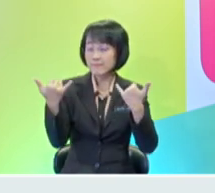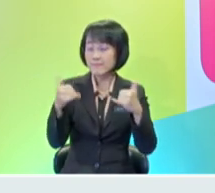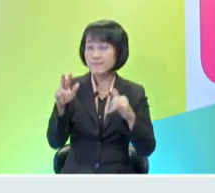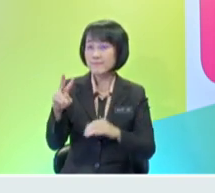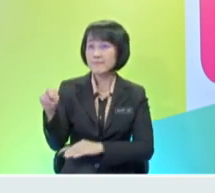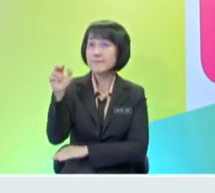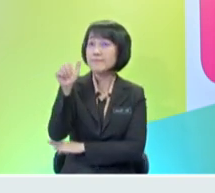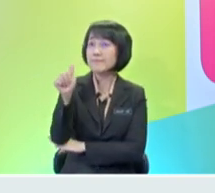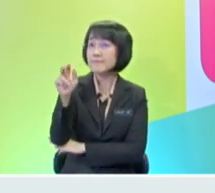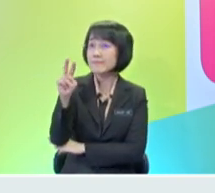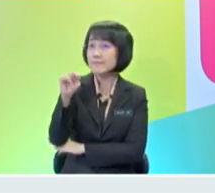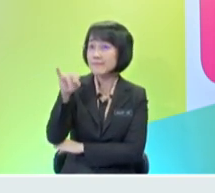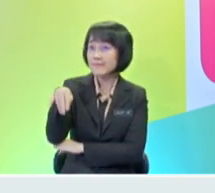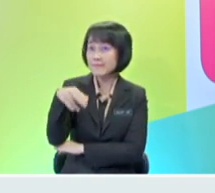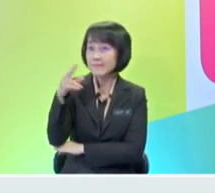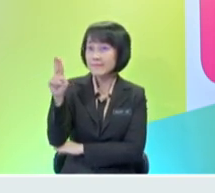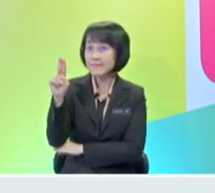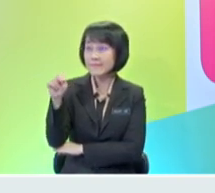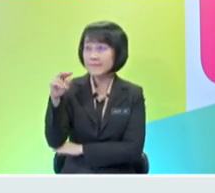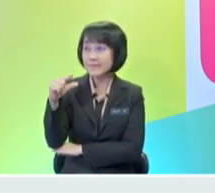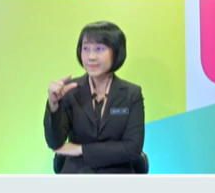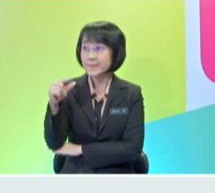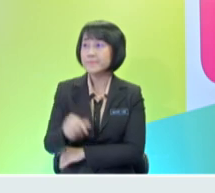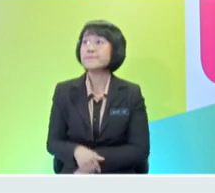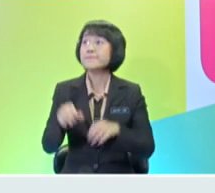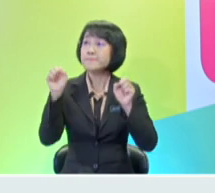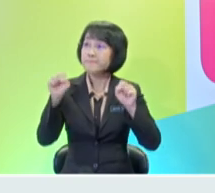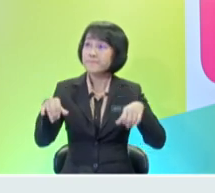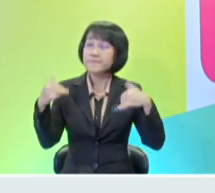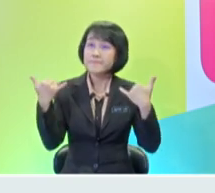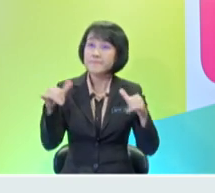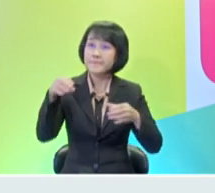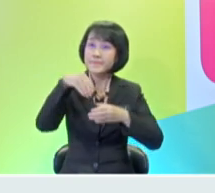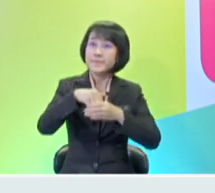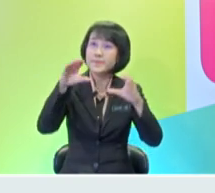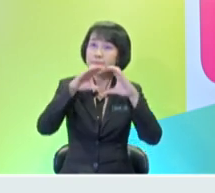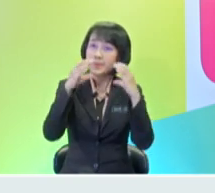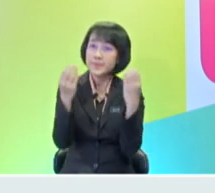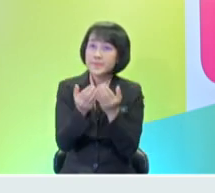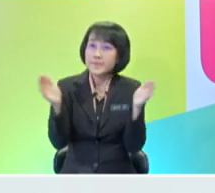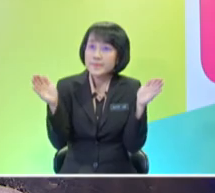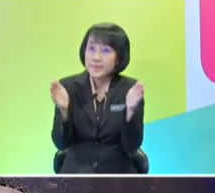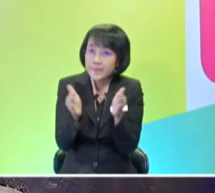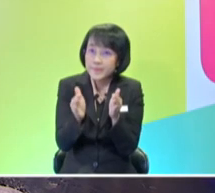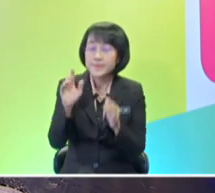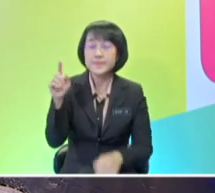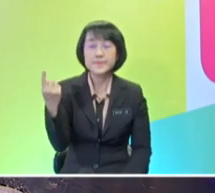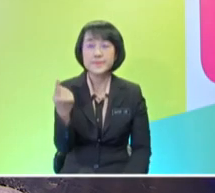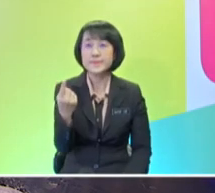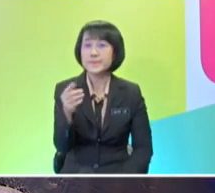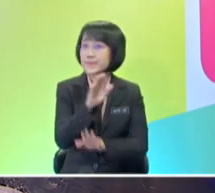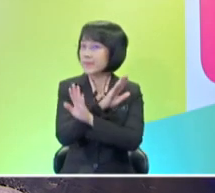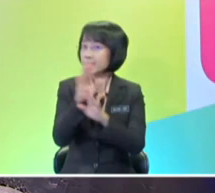pertamanya permainan ini boleh dimainkan dalam kumpulan yang kecil saja tak perlu ramai